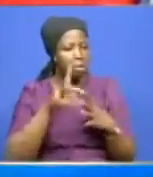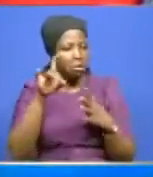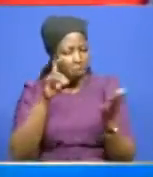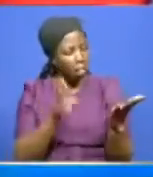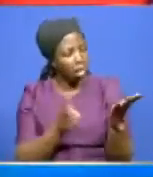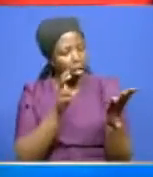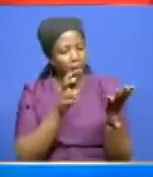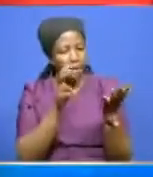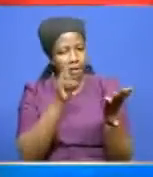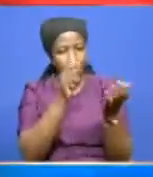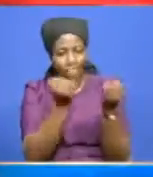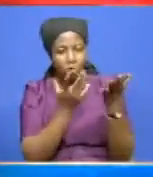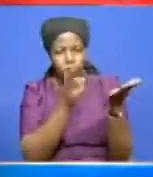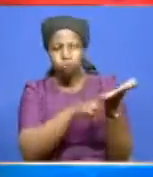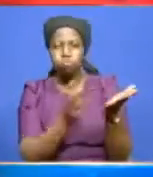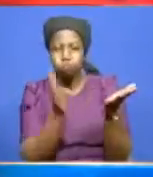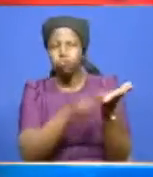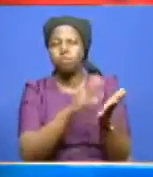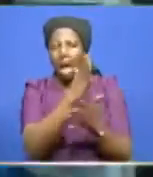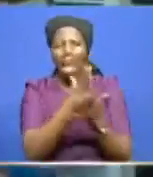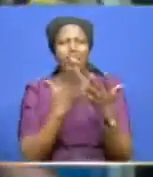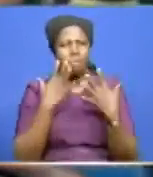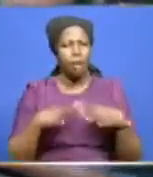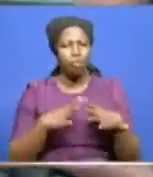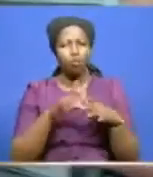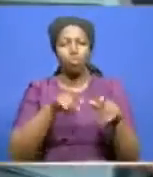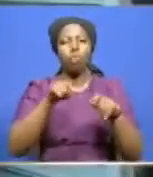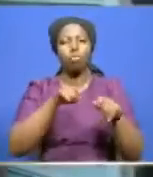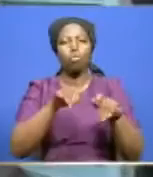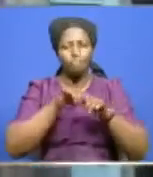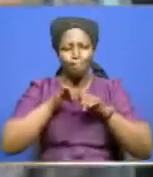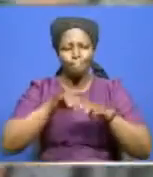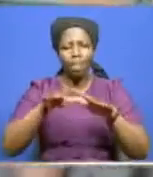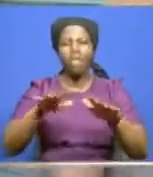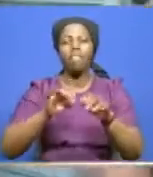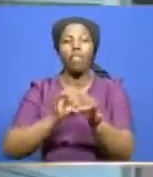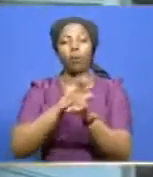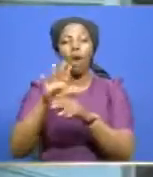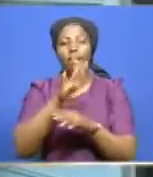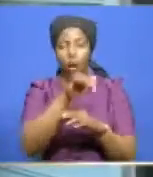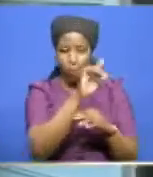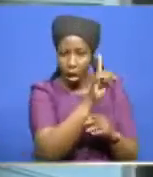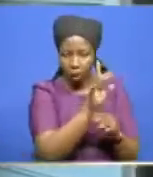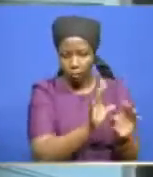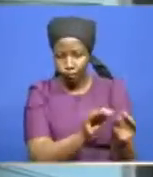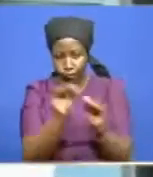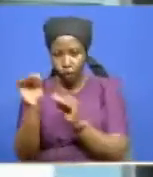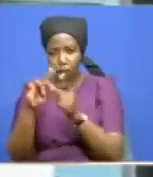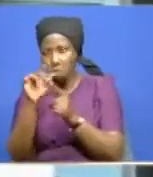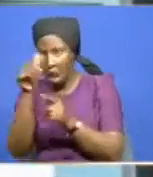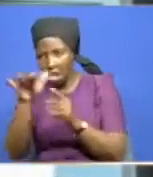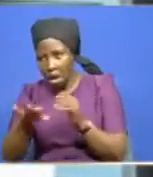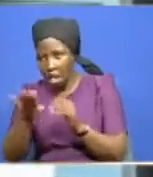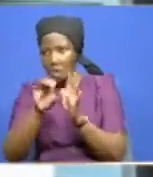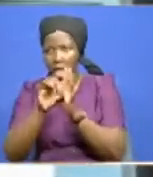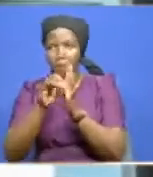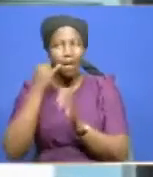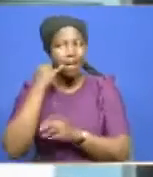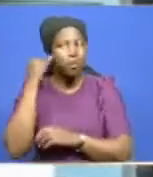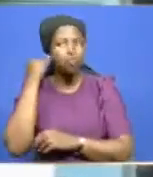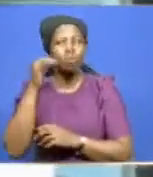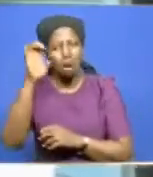ili kudhibiti kusambaa kwa ugonjwa wa COVID-19. Kutoka Nairobi kwenda mahali ingine kama Nakuru ama Eldoret ama